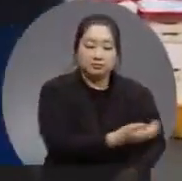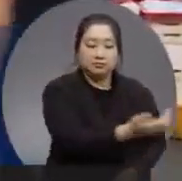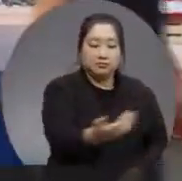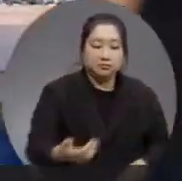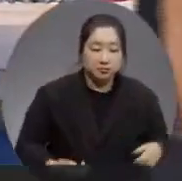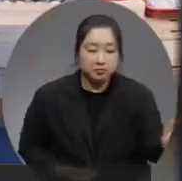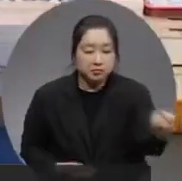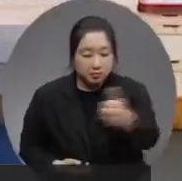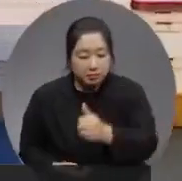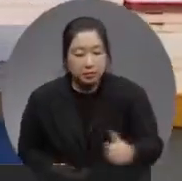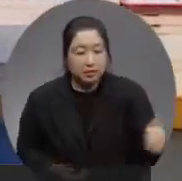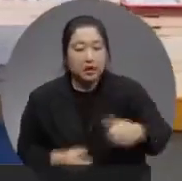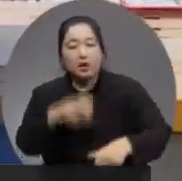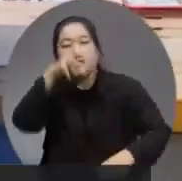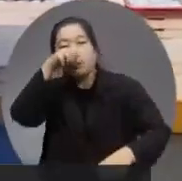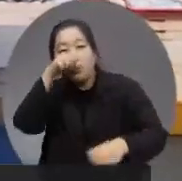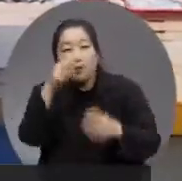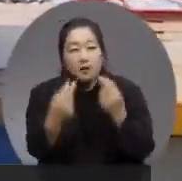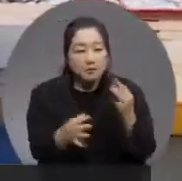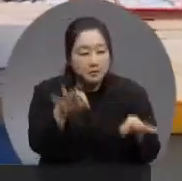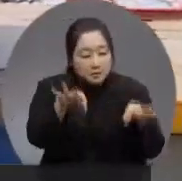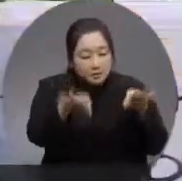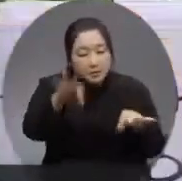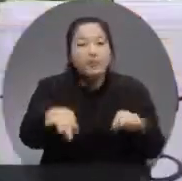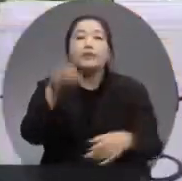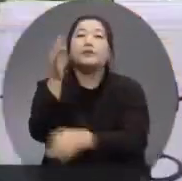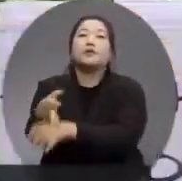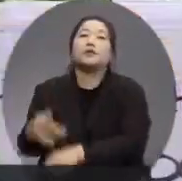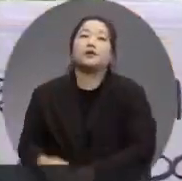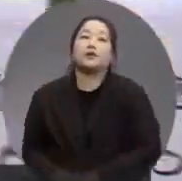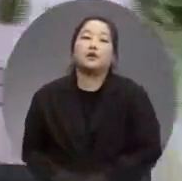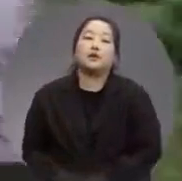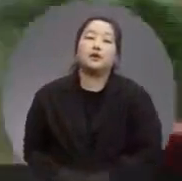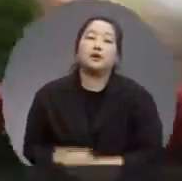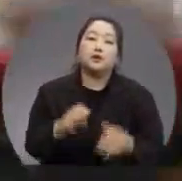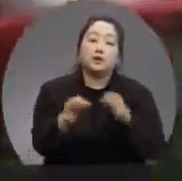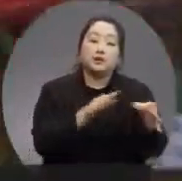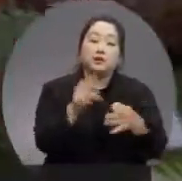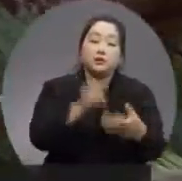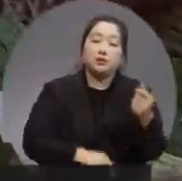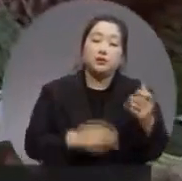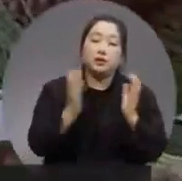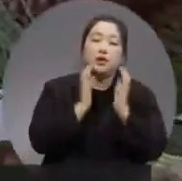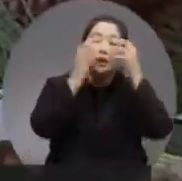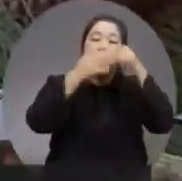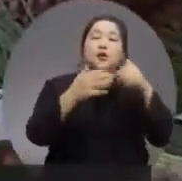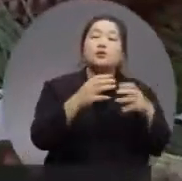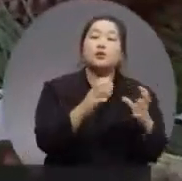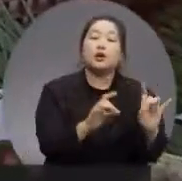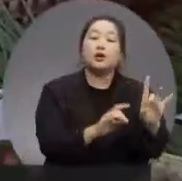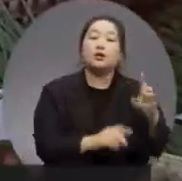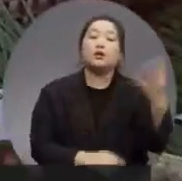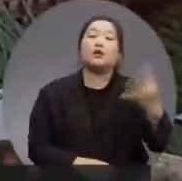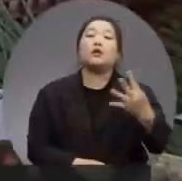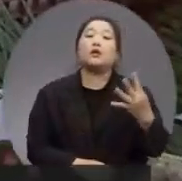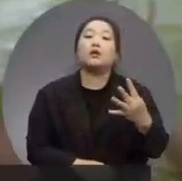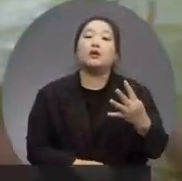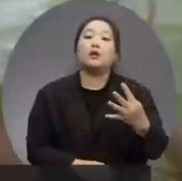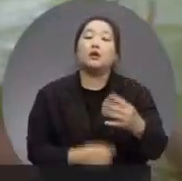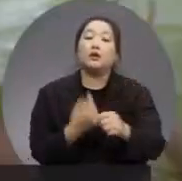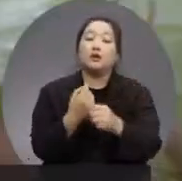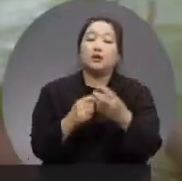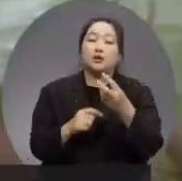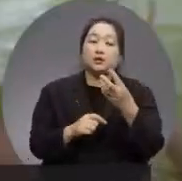바퀴 돌고 나서 어디가 좋은가 하고 사게 돼요. 시장에서 판매되는 양배추 한 포기 가격은 4천 원. 한